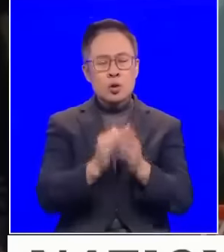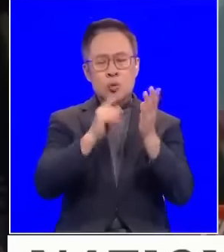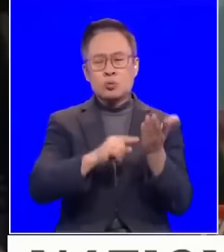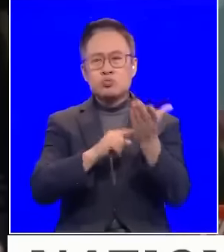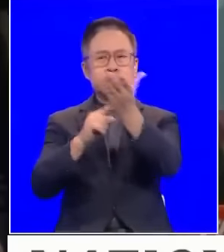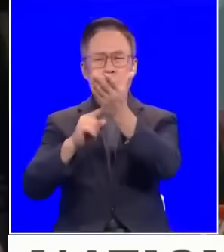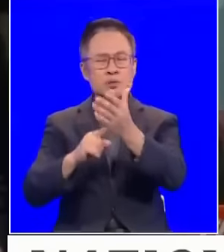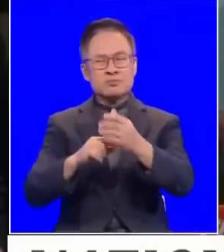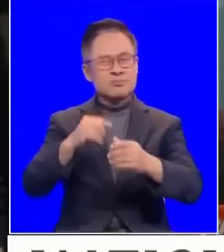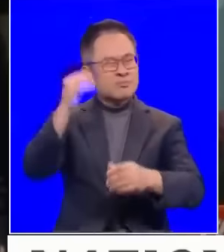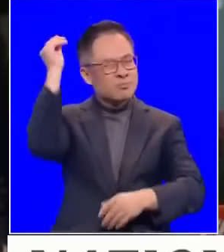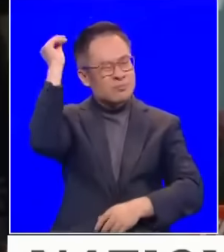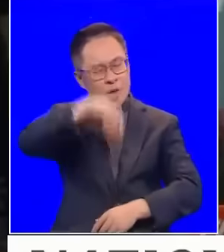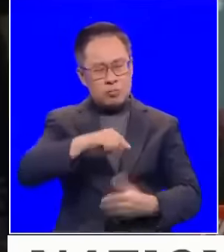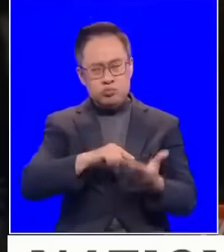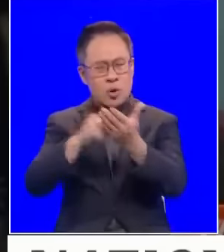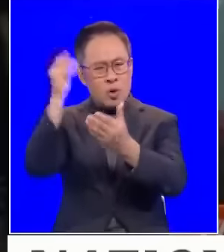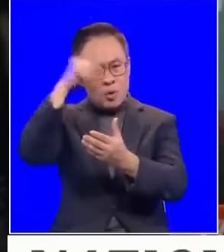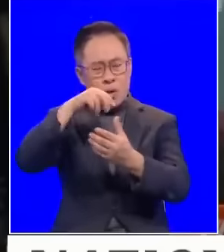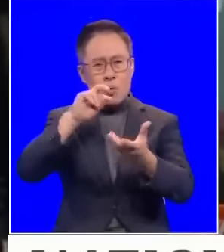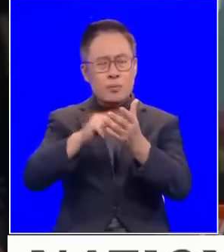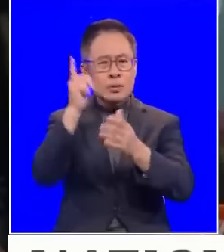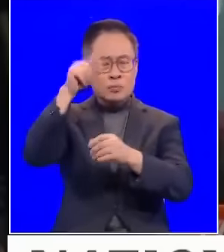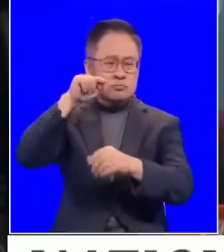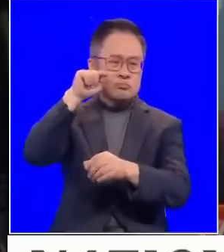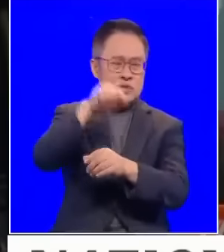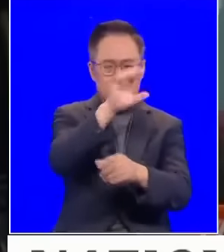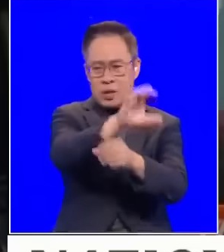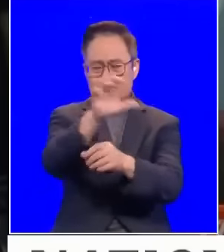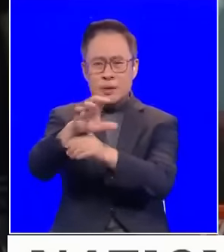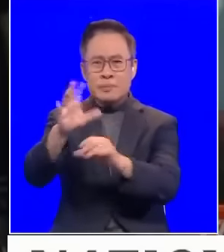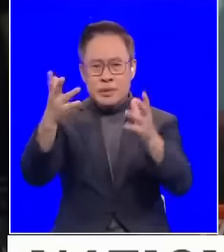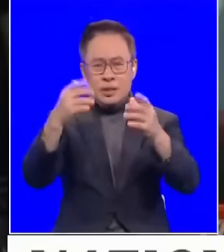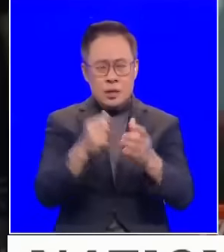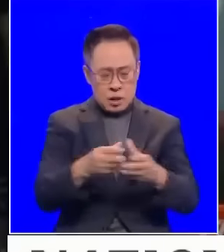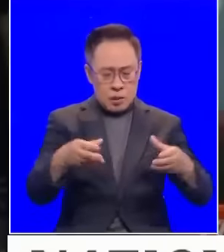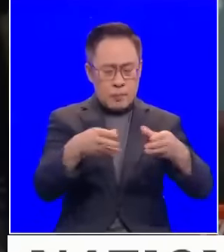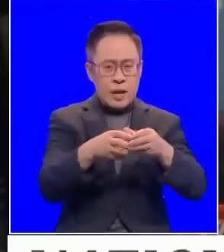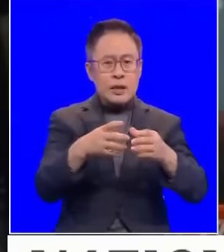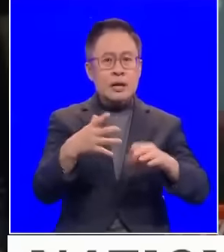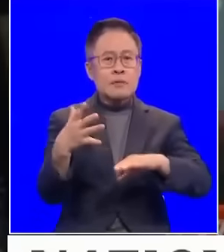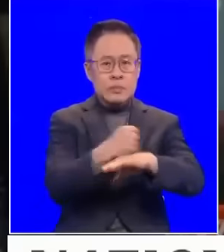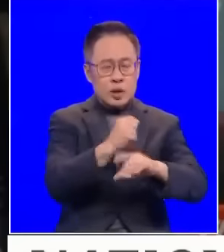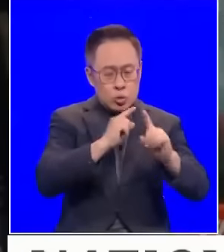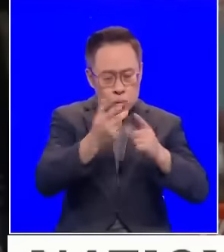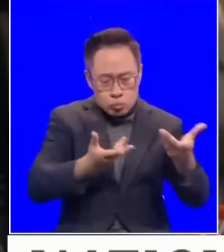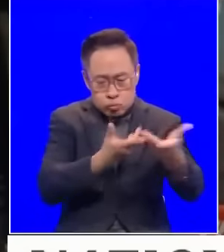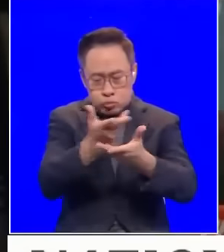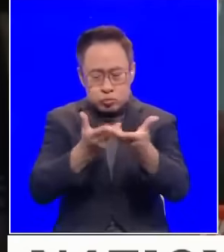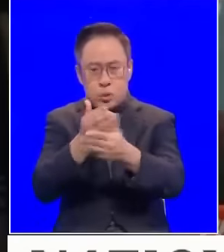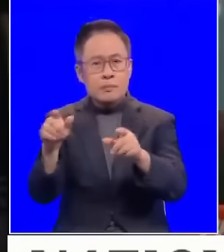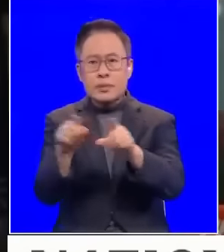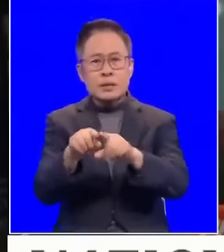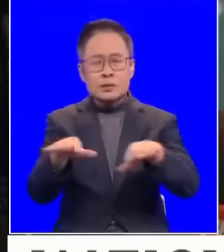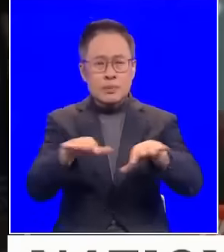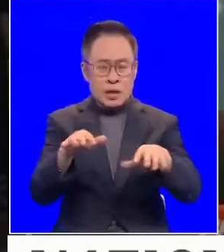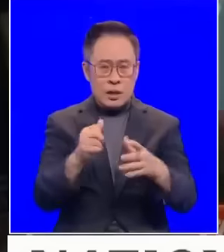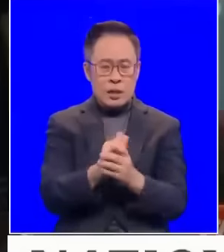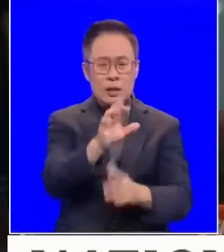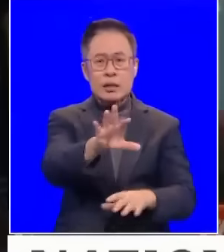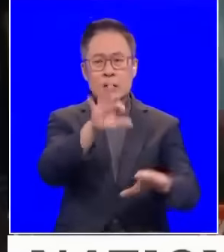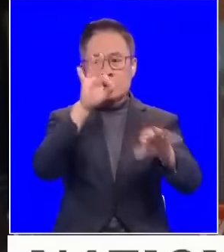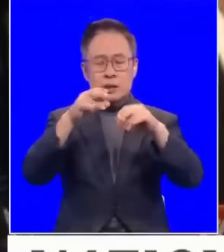างเลยนะยืนยันว่าไม่มีการครอบงำพรรคเพราะทุกพรรคการเมืองเขาต้องมีการประชุมร่วมกันอยู่แล้วรวมไปถึงเรื่องของการเลือกนายกรัฐม